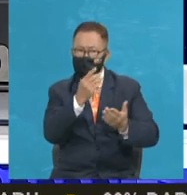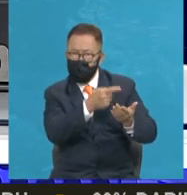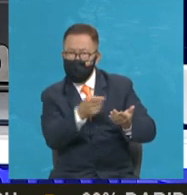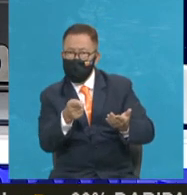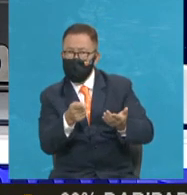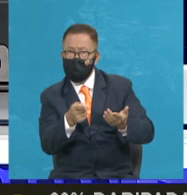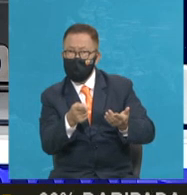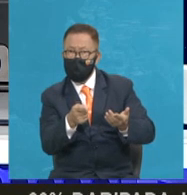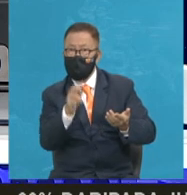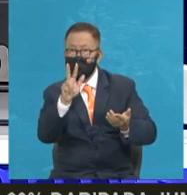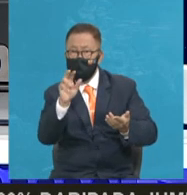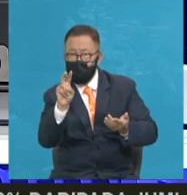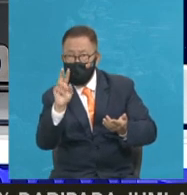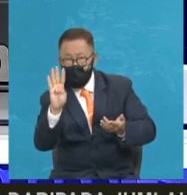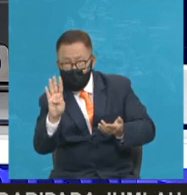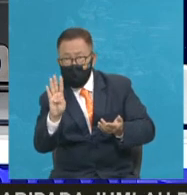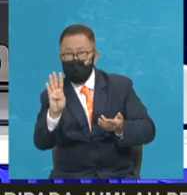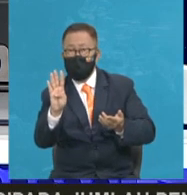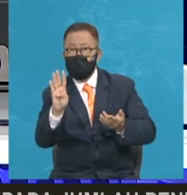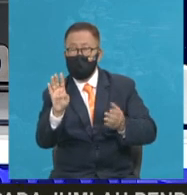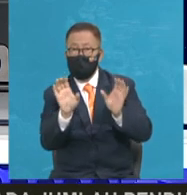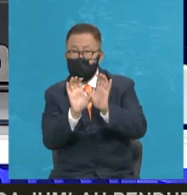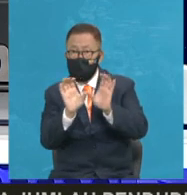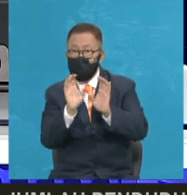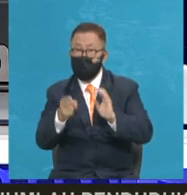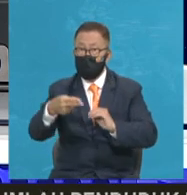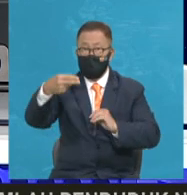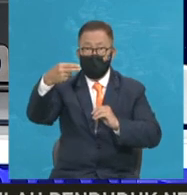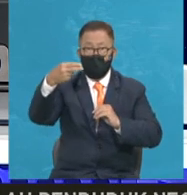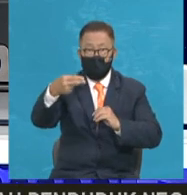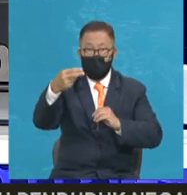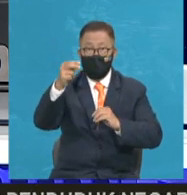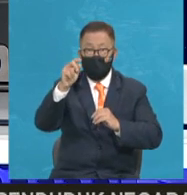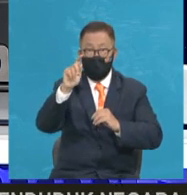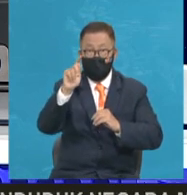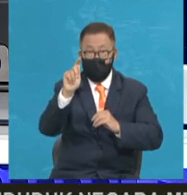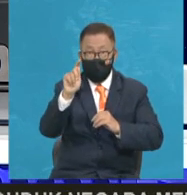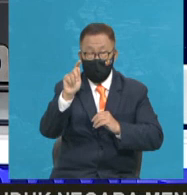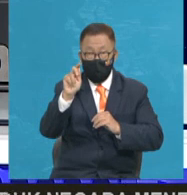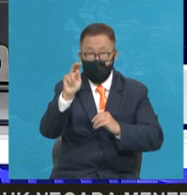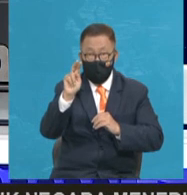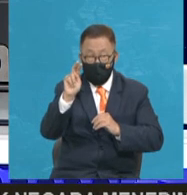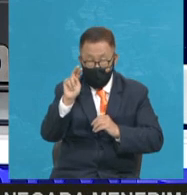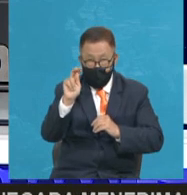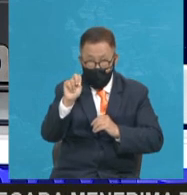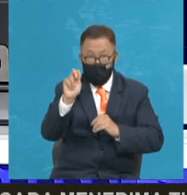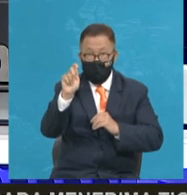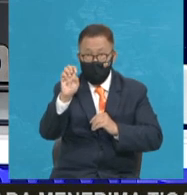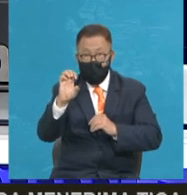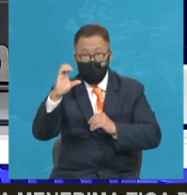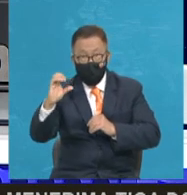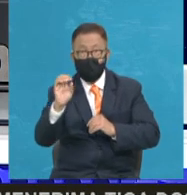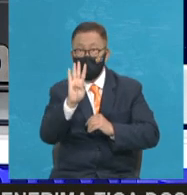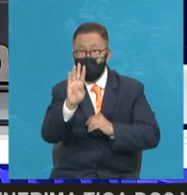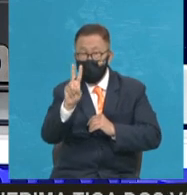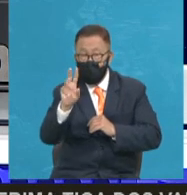selama 324 graduan menerima hijau tertinggi kebangsaan pendidikan teknikal Bonai headset dan